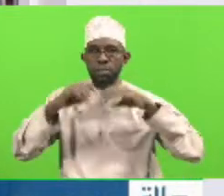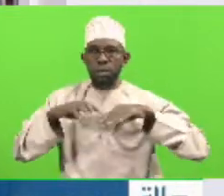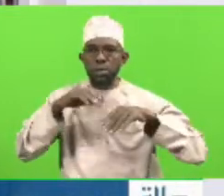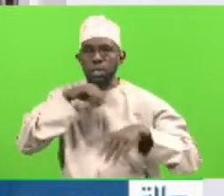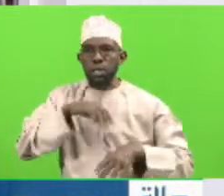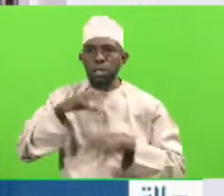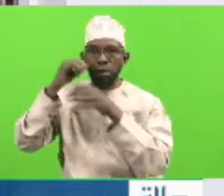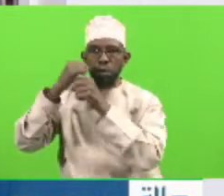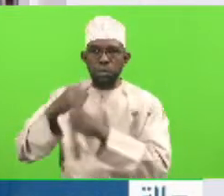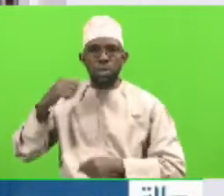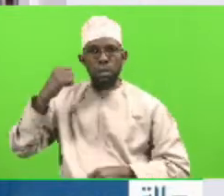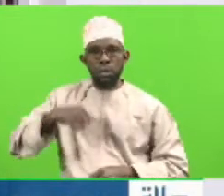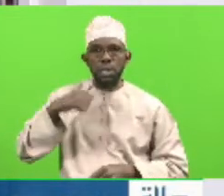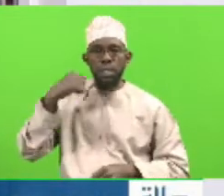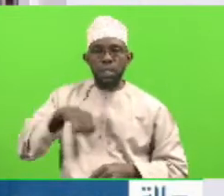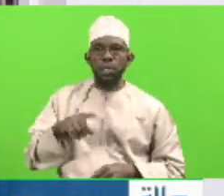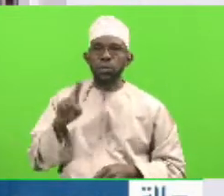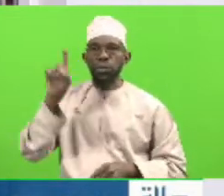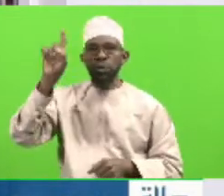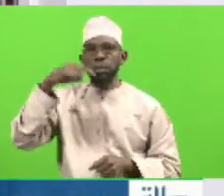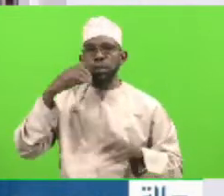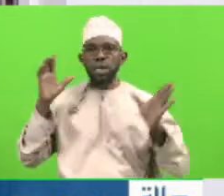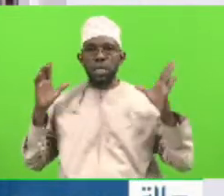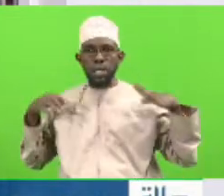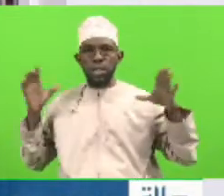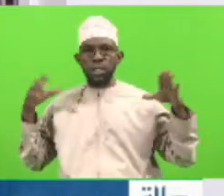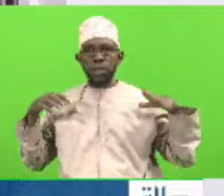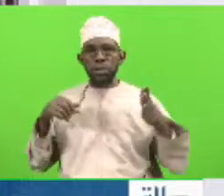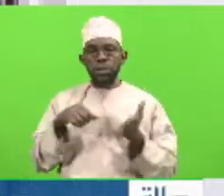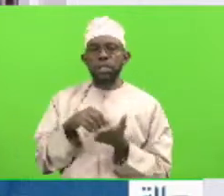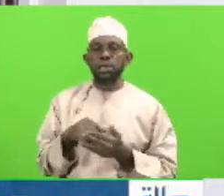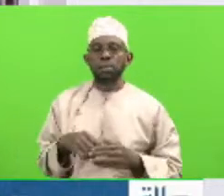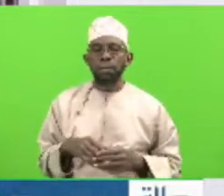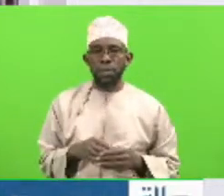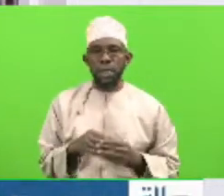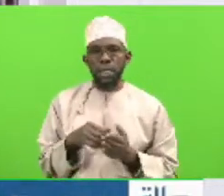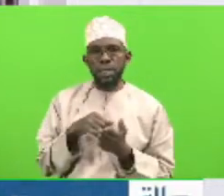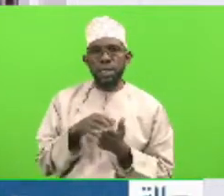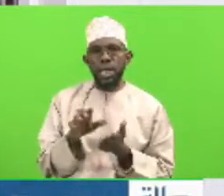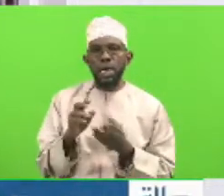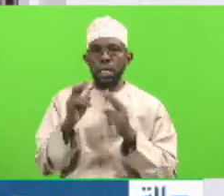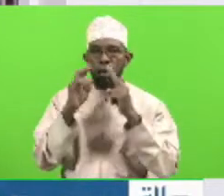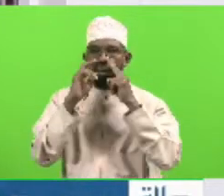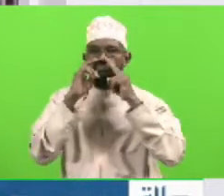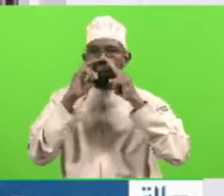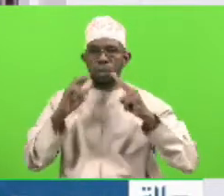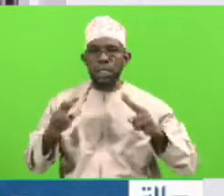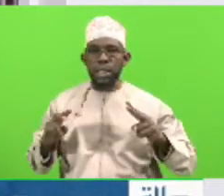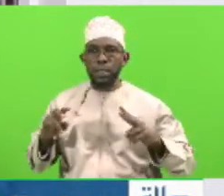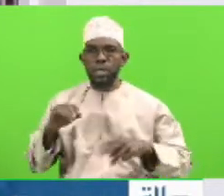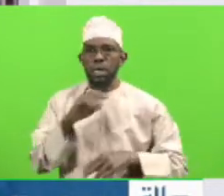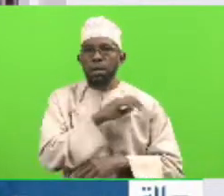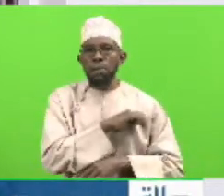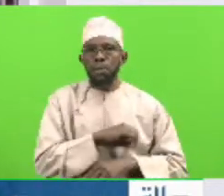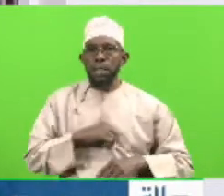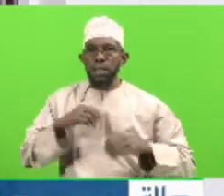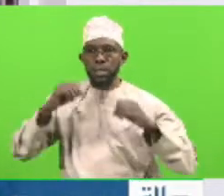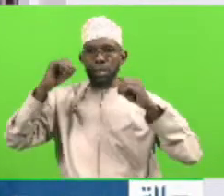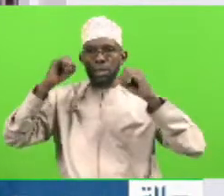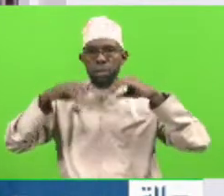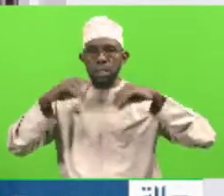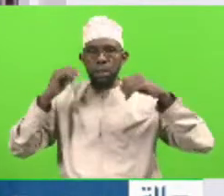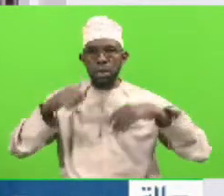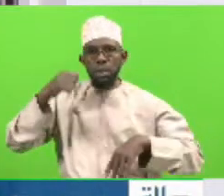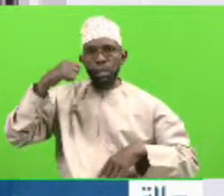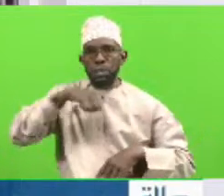أمركم الله بذلك في كتابه العزيز حيث قال إن الله وملائكته يصلون على النبي يا أيها الذين آمنوا صلوا عليه وسلموا تسليما.